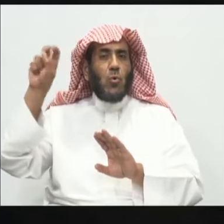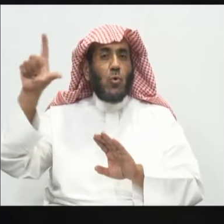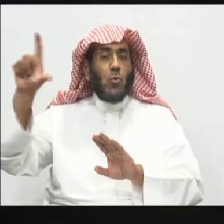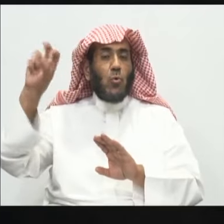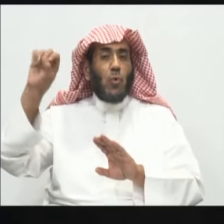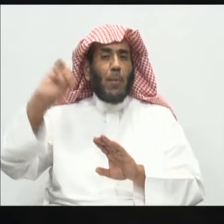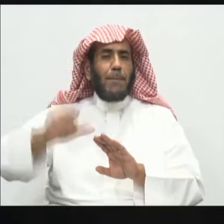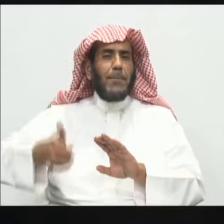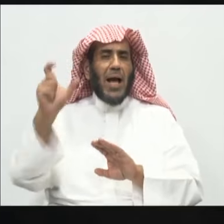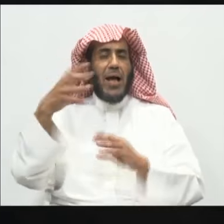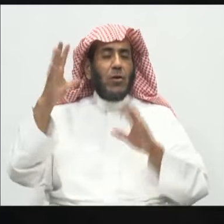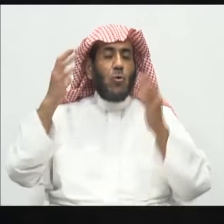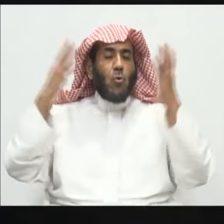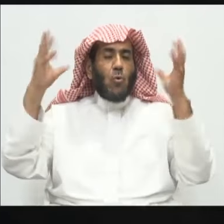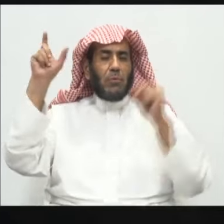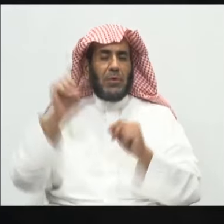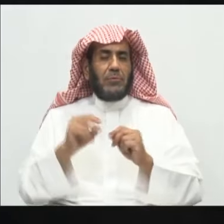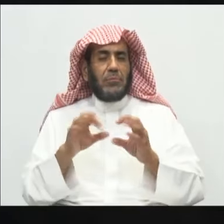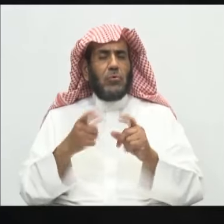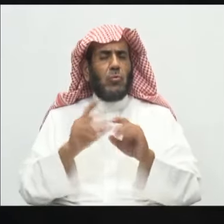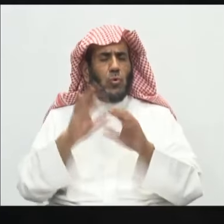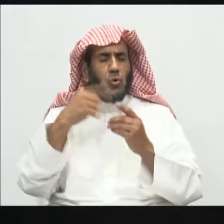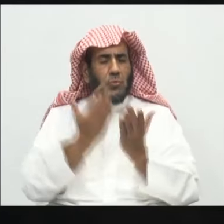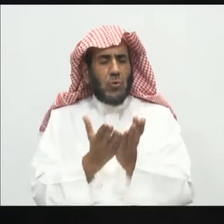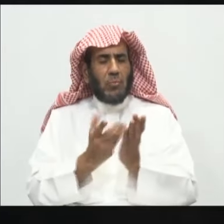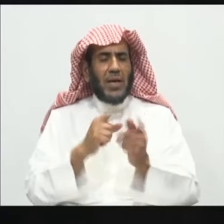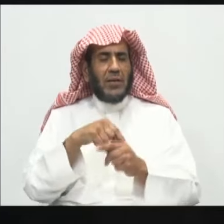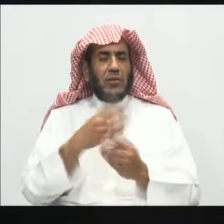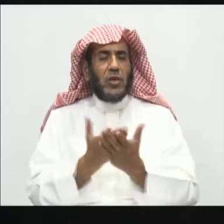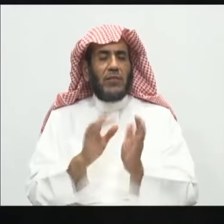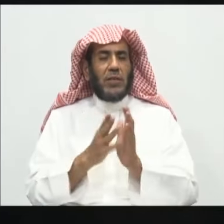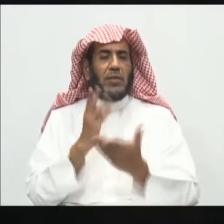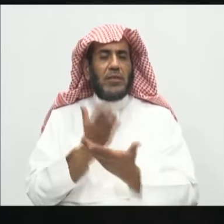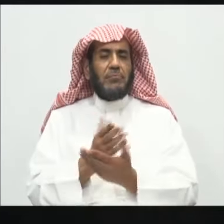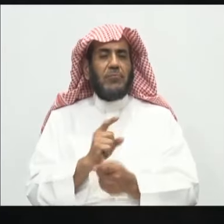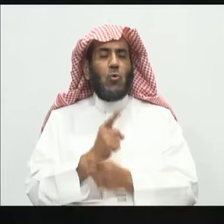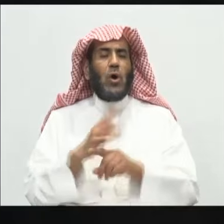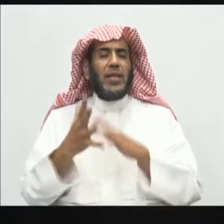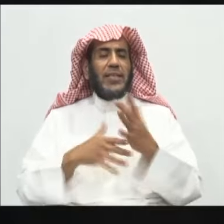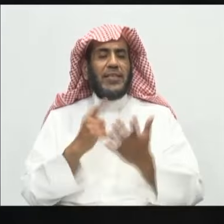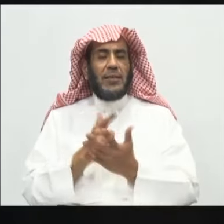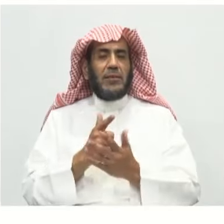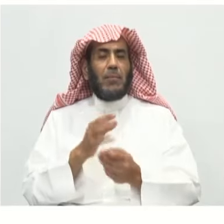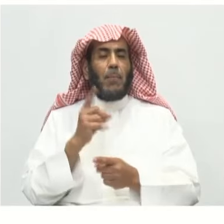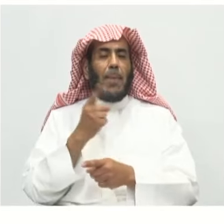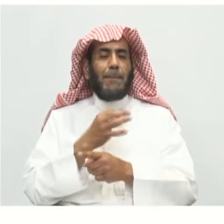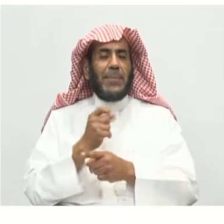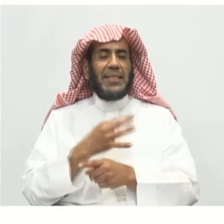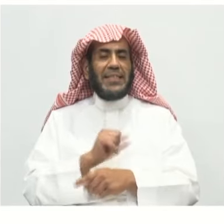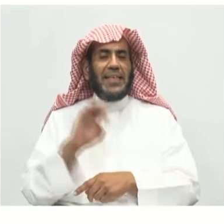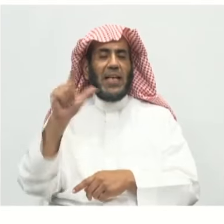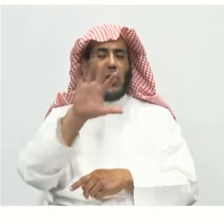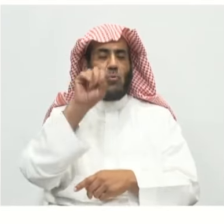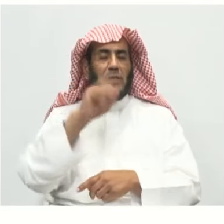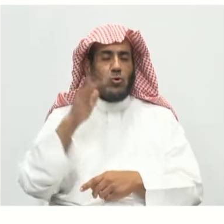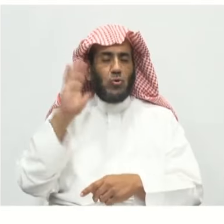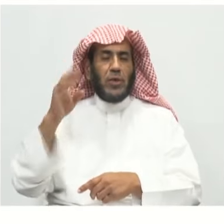نجيب عن الاسئله المتعلقه بهذه الايات تشاركني في تقديم هذا الدرس في لغه الاشاره الاستاذ محمد